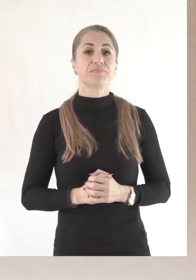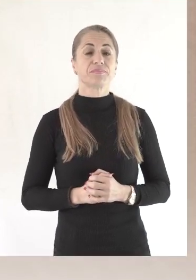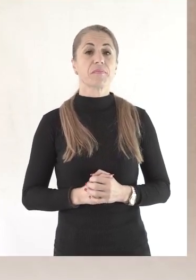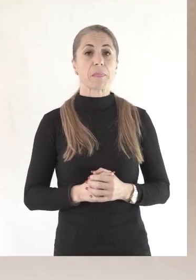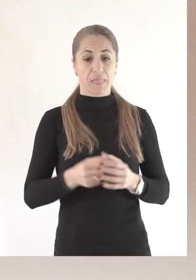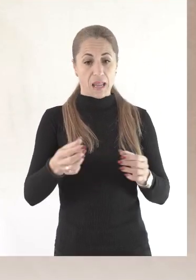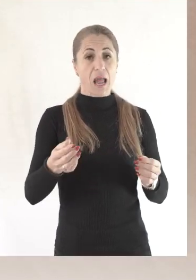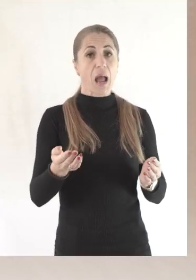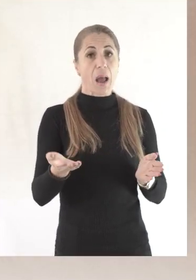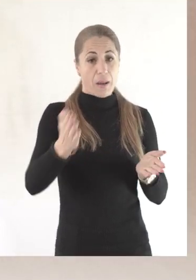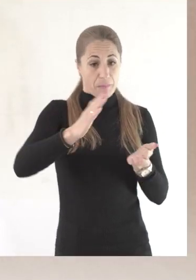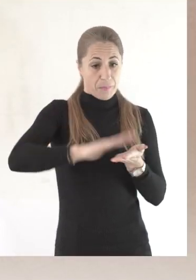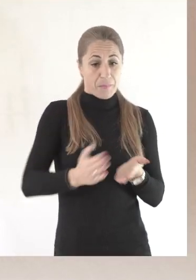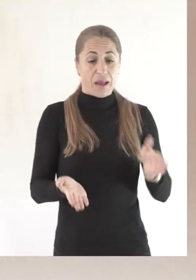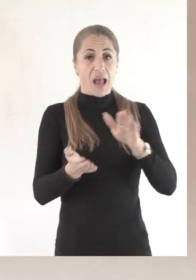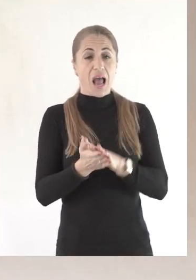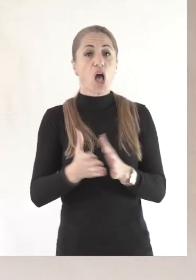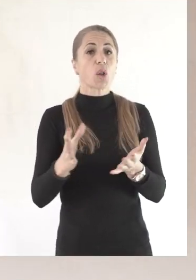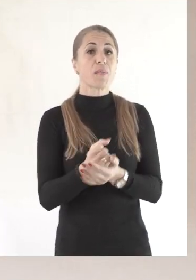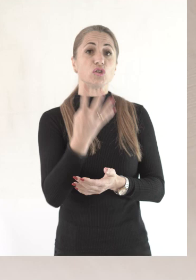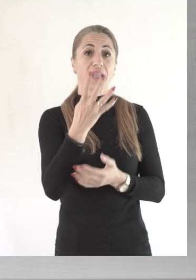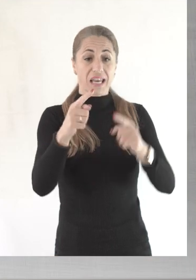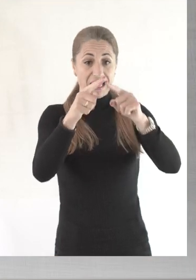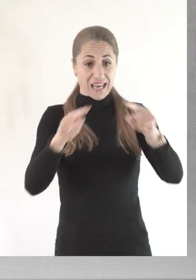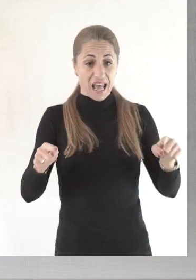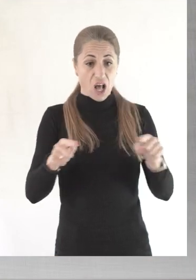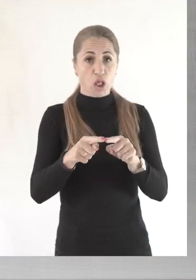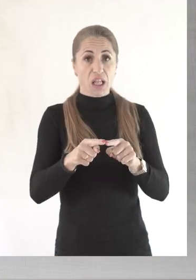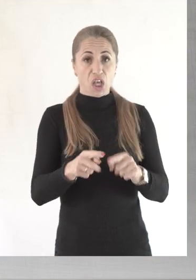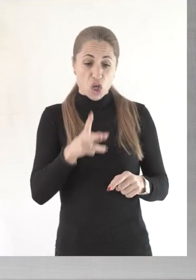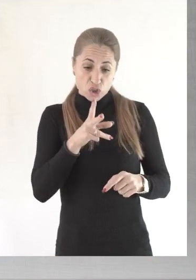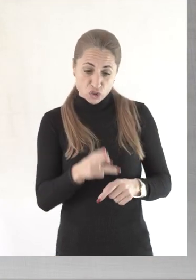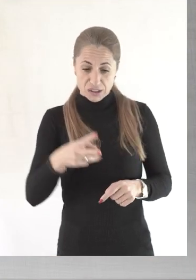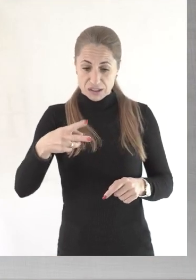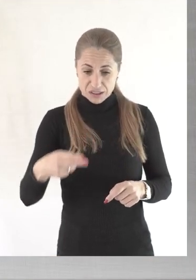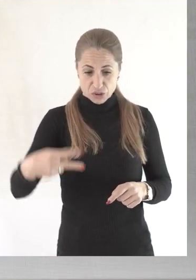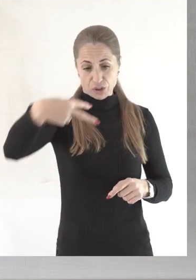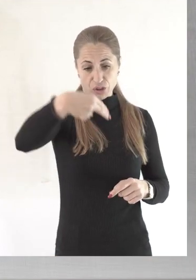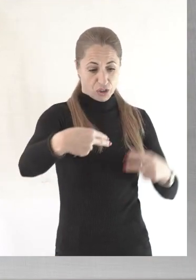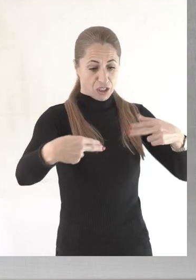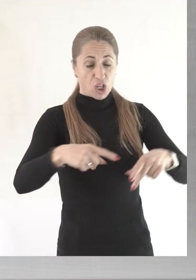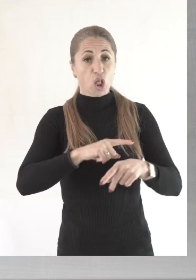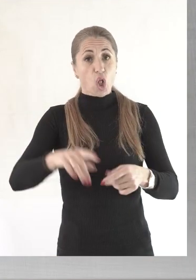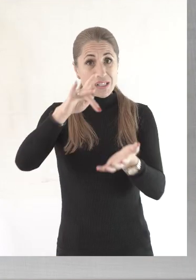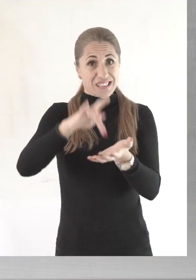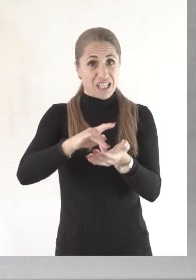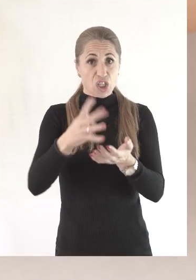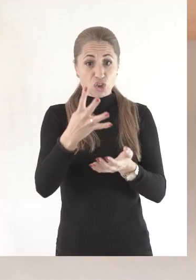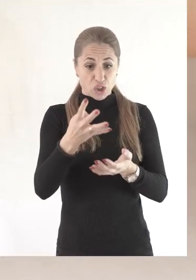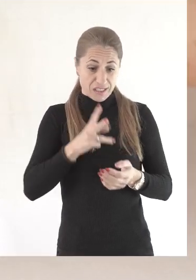Ја превиткуваме за да добиеме 4 триаголници и сечеме речиси до средината на сите 4